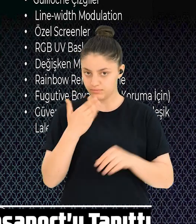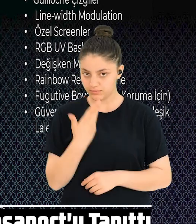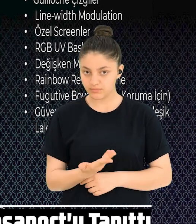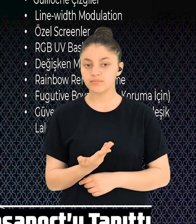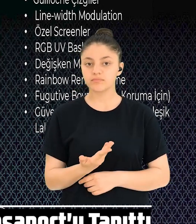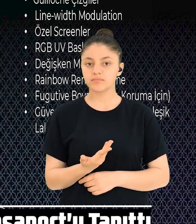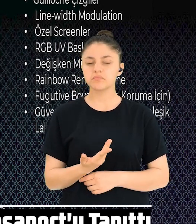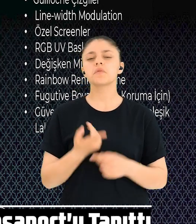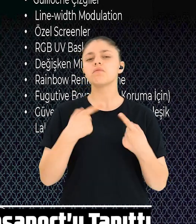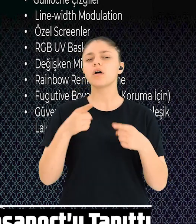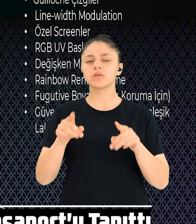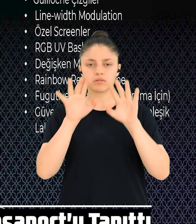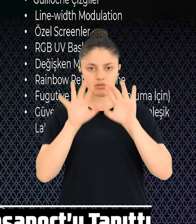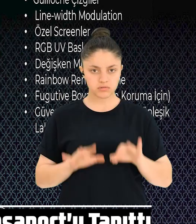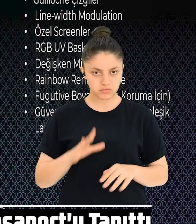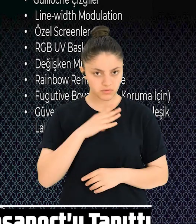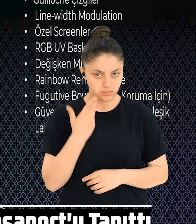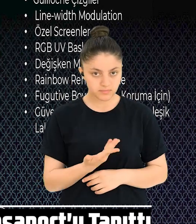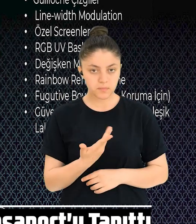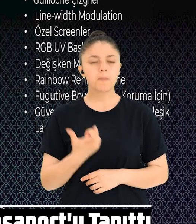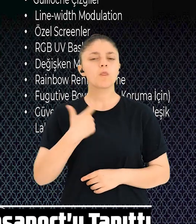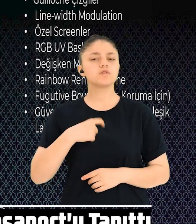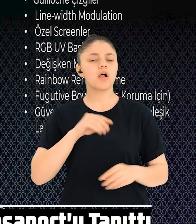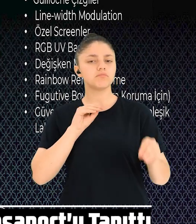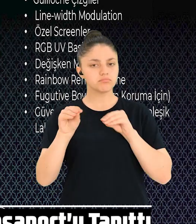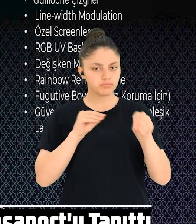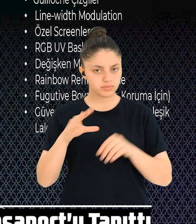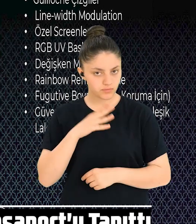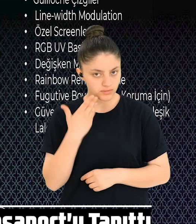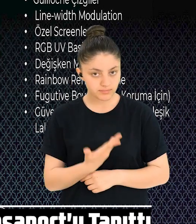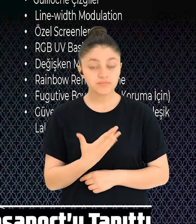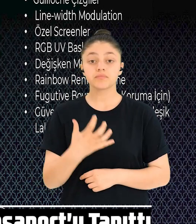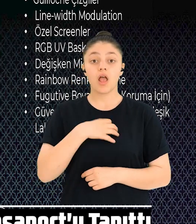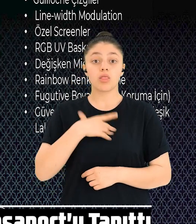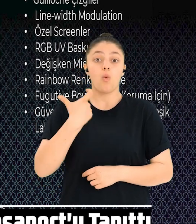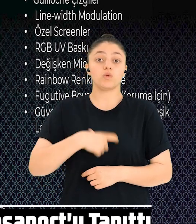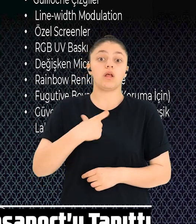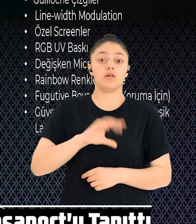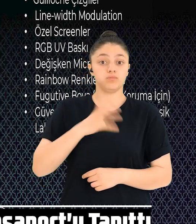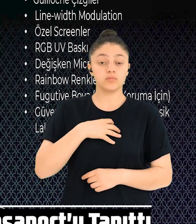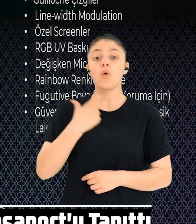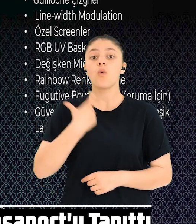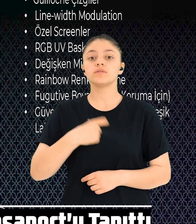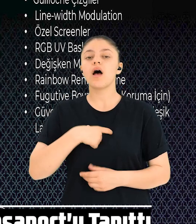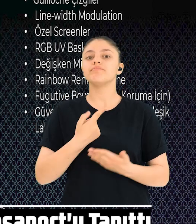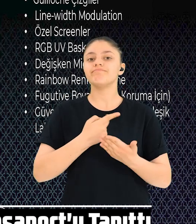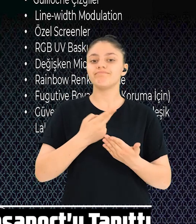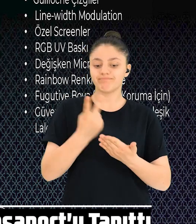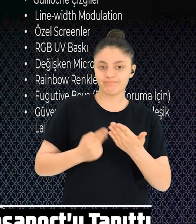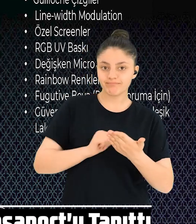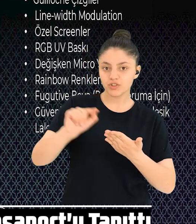kullanılmıştır. Değişken mikro yazılar vardır. Özel screenler vardır. Ve kendine ait özel